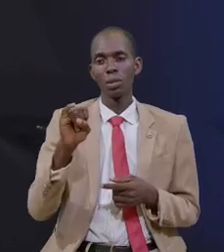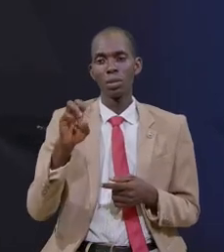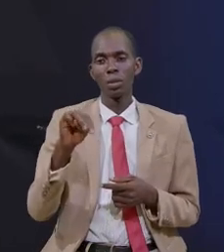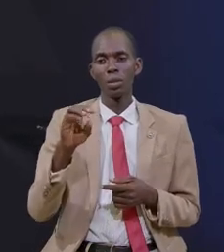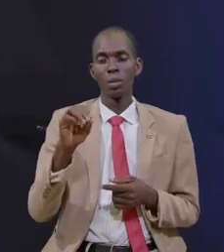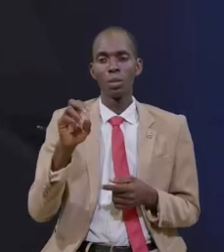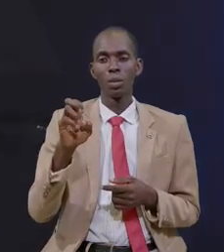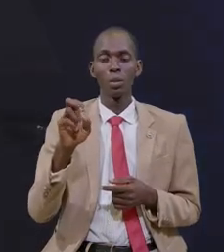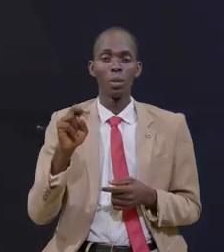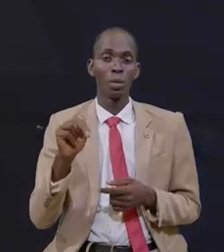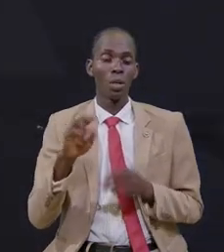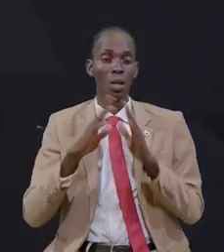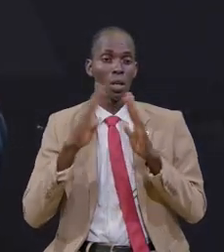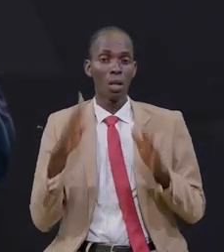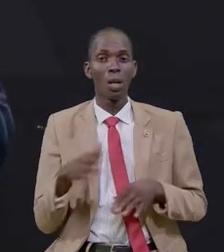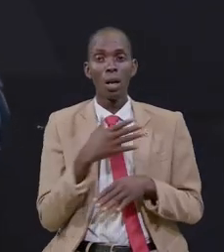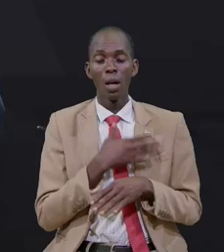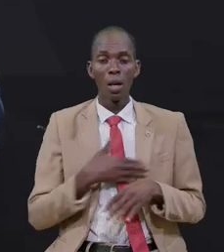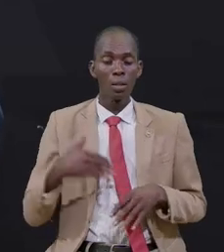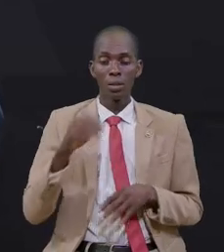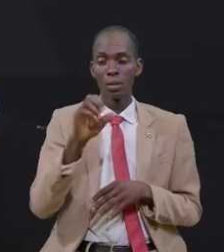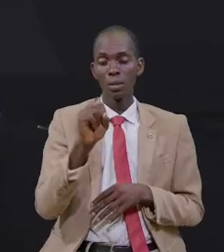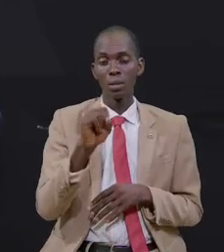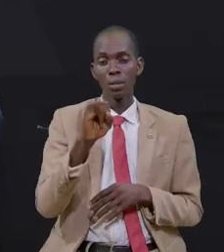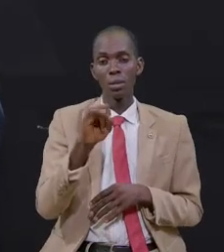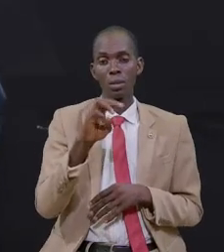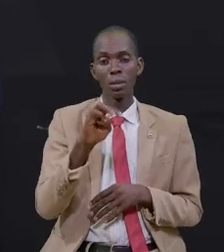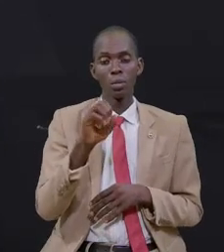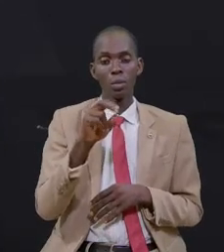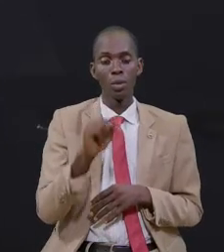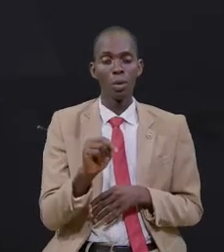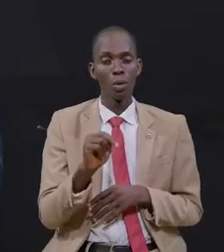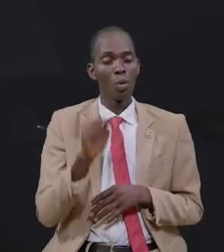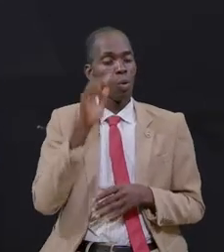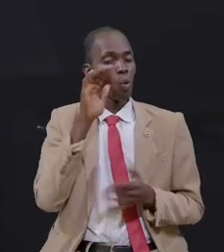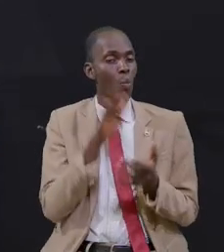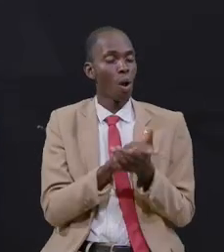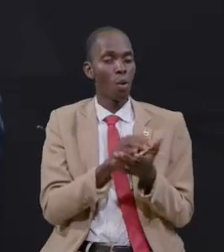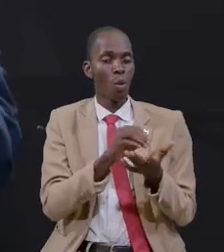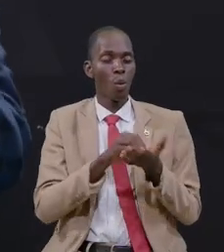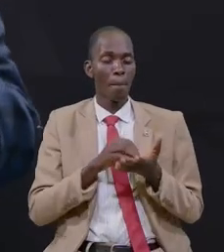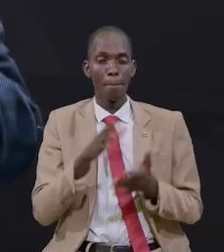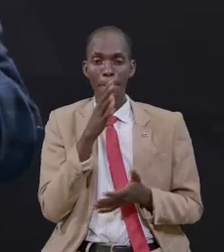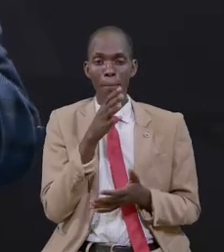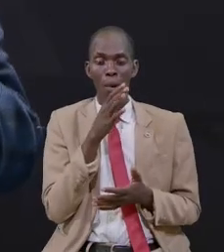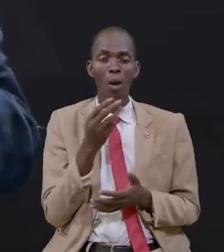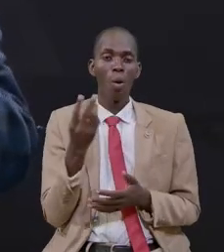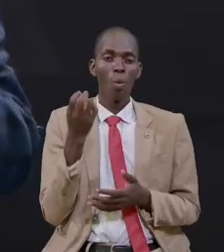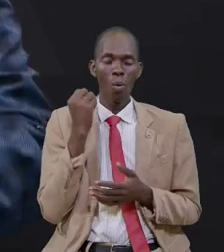la belle-mère de Simon avait une violente fièvre